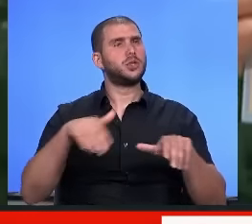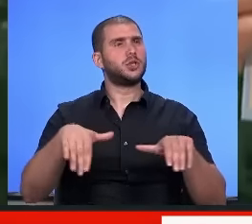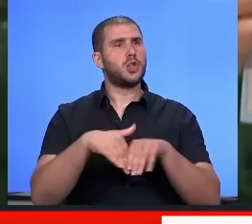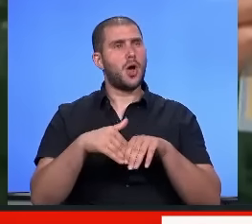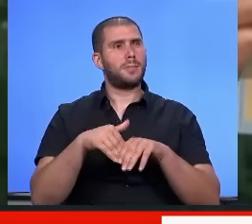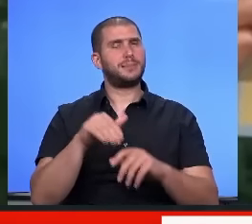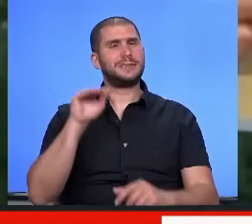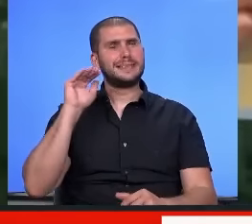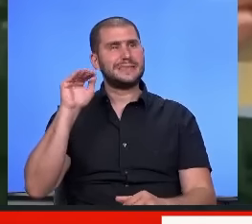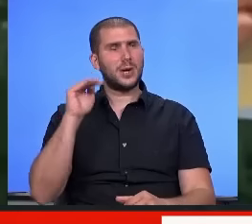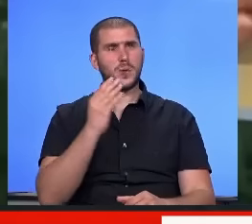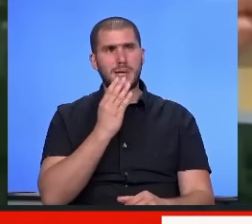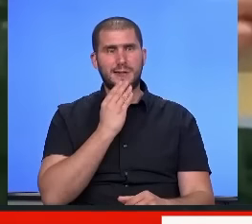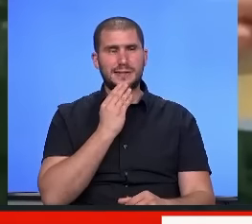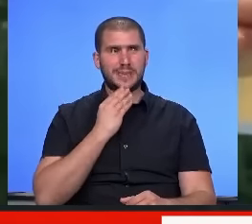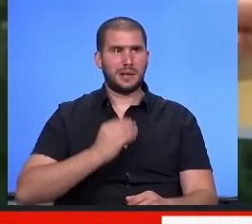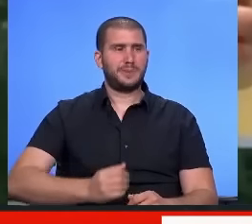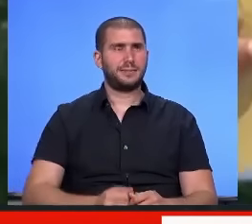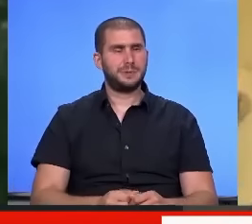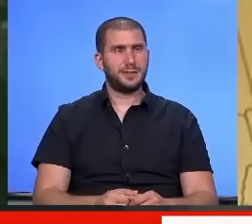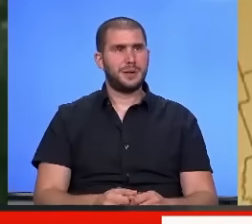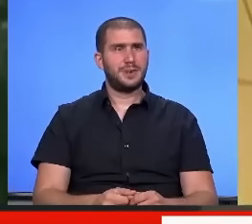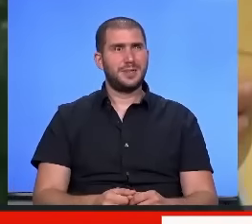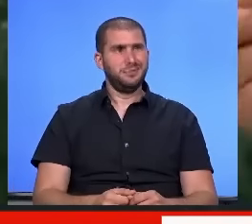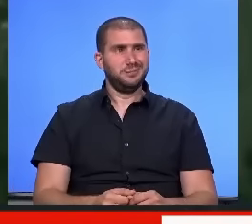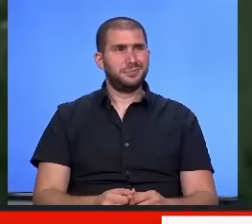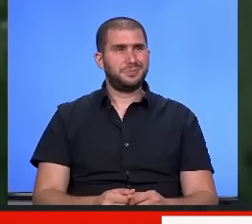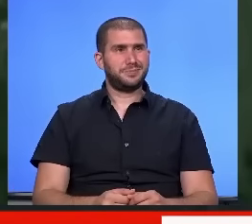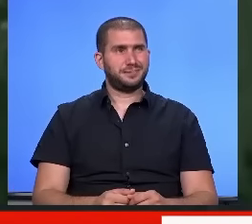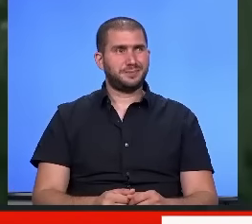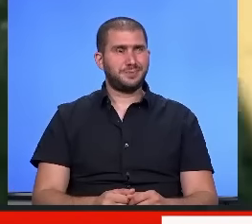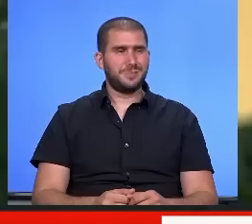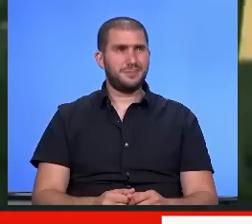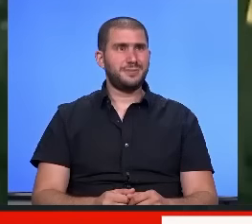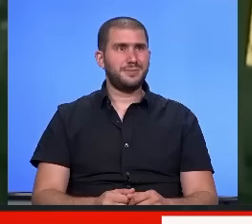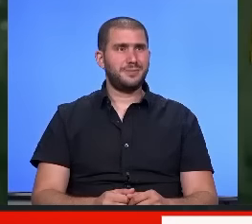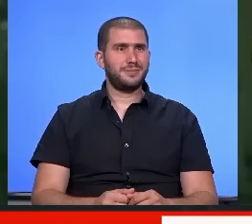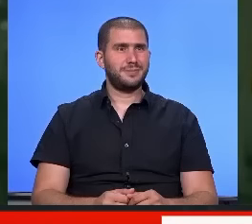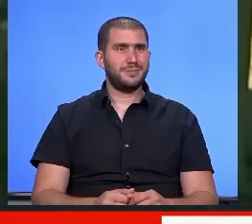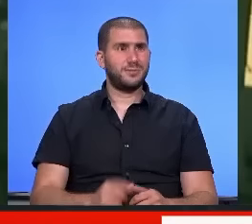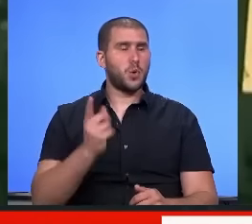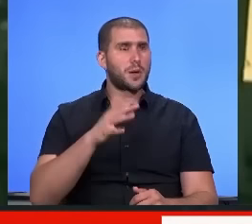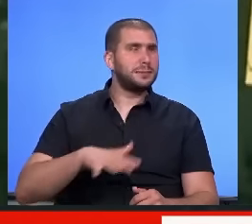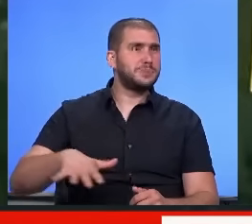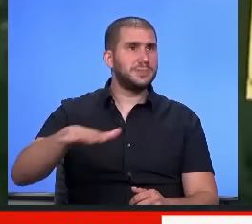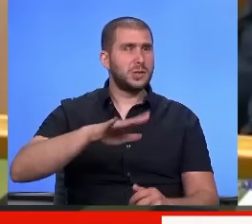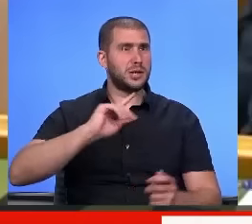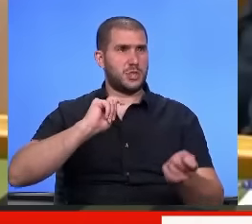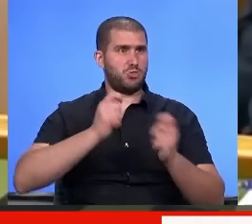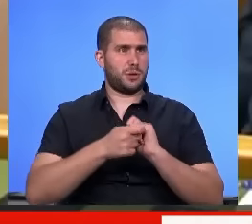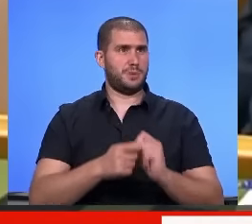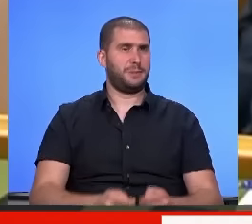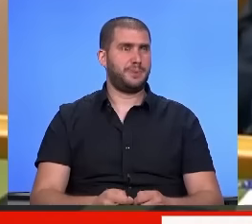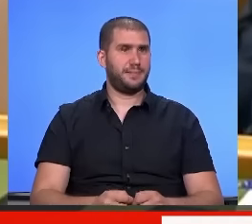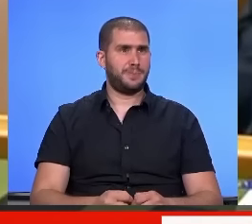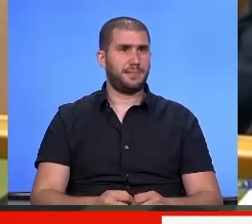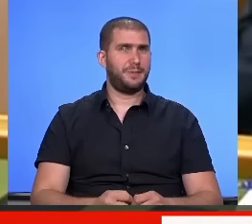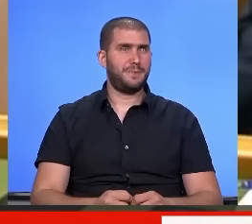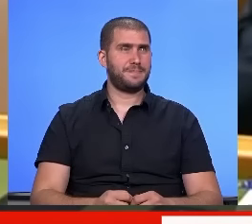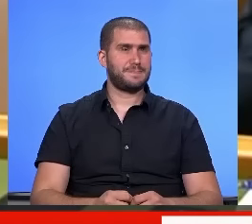peace between Saudi Arabia and Israel. The whole Middle East changes.